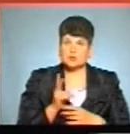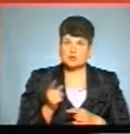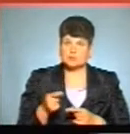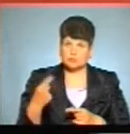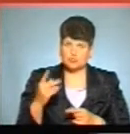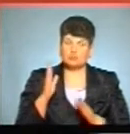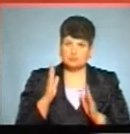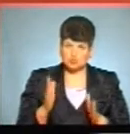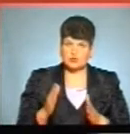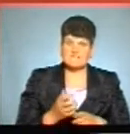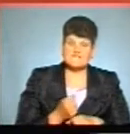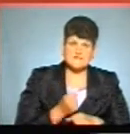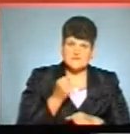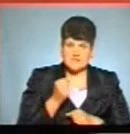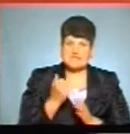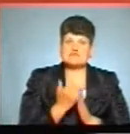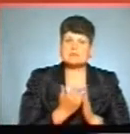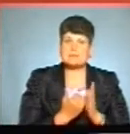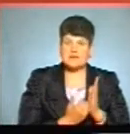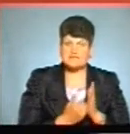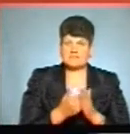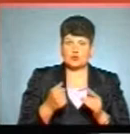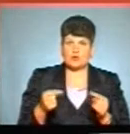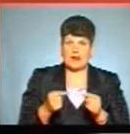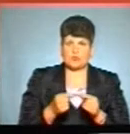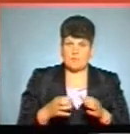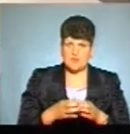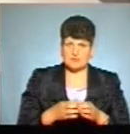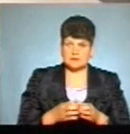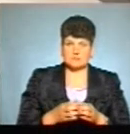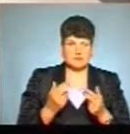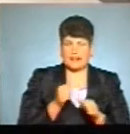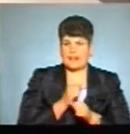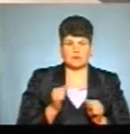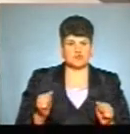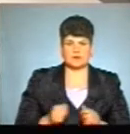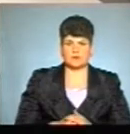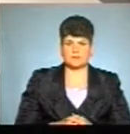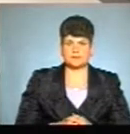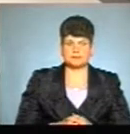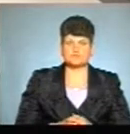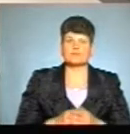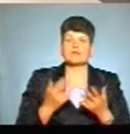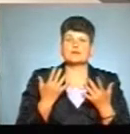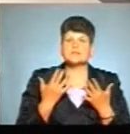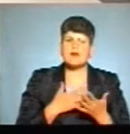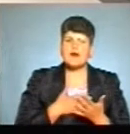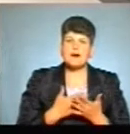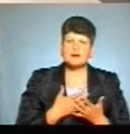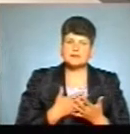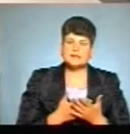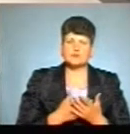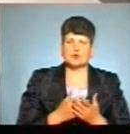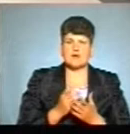Тернопільщини буде висунутий саме в списках від конкретних партій? Так, що неможливо. Наскільки активно кандидати